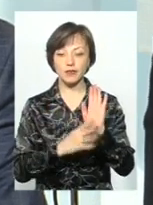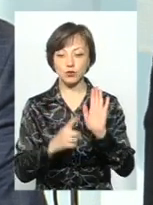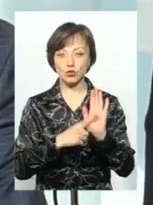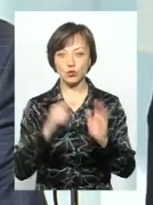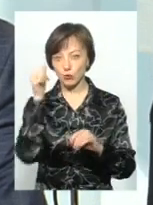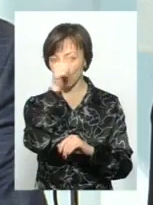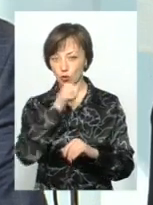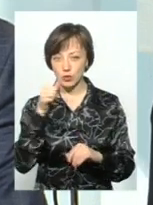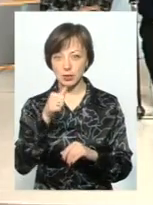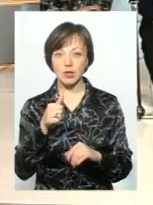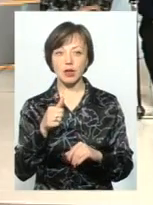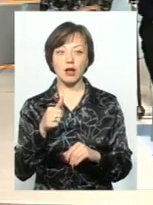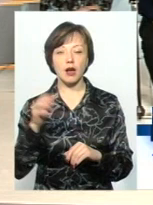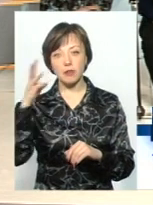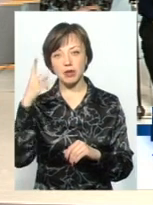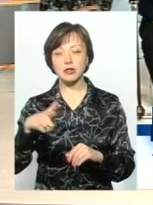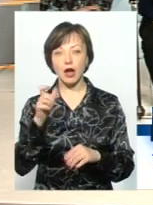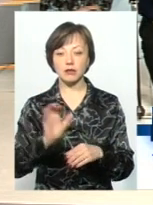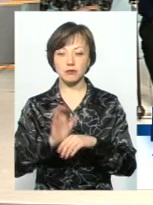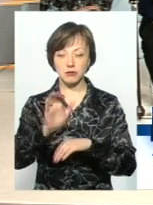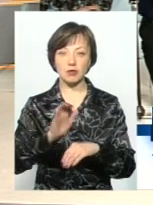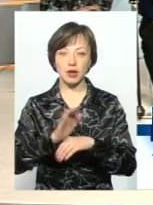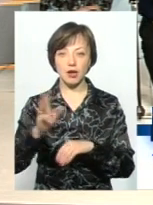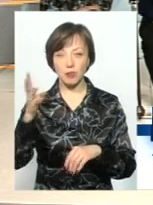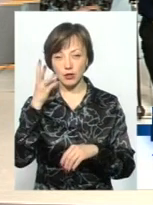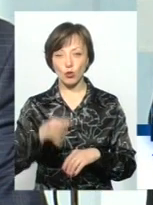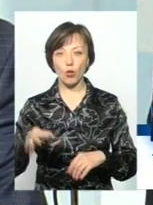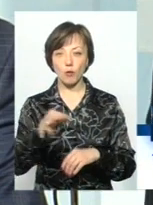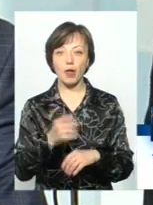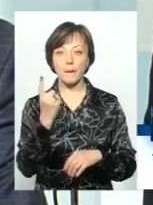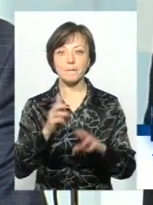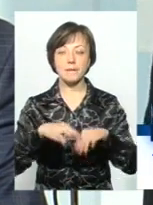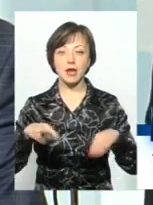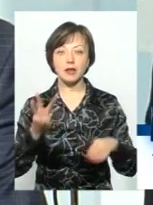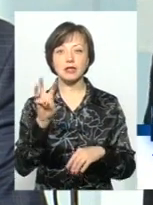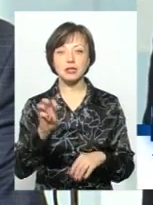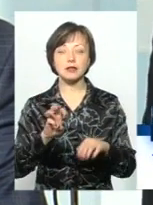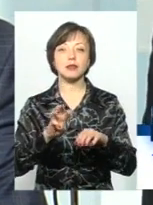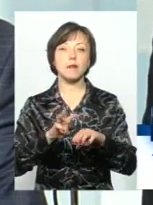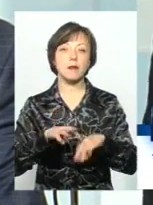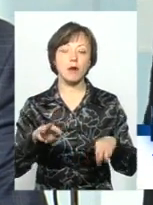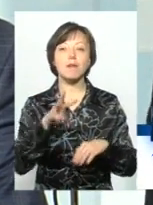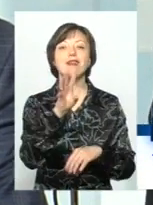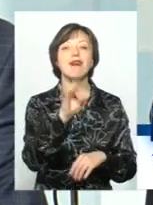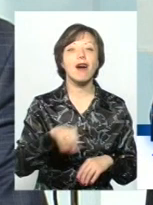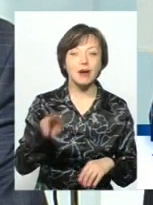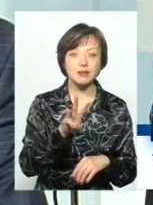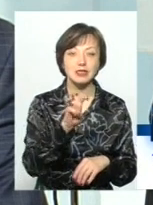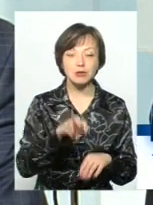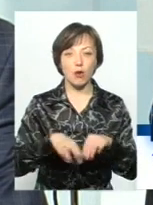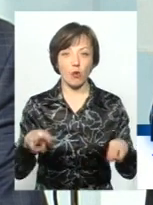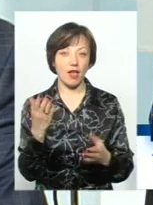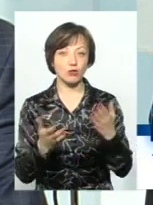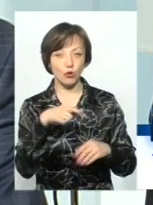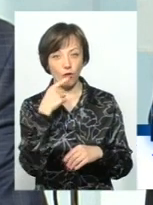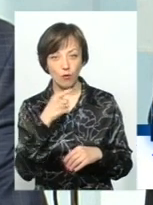96-му році Хмельницьгаз протранспортовував на Хмельницьку область 1 300 000 000 метрів кубічних газу. Якщо ми